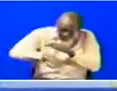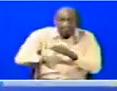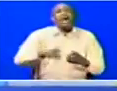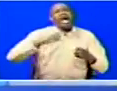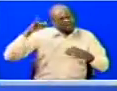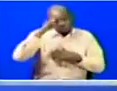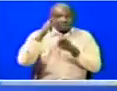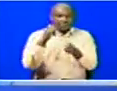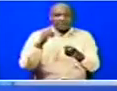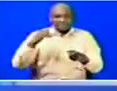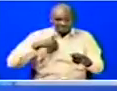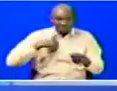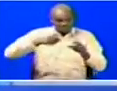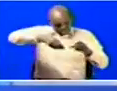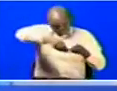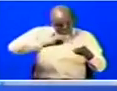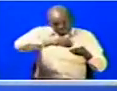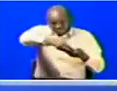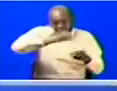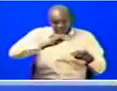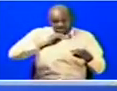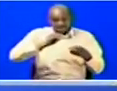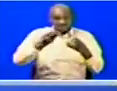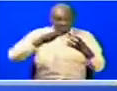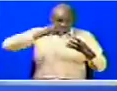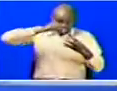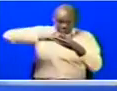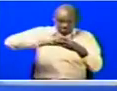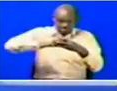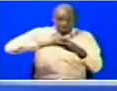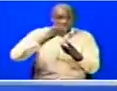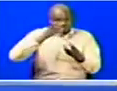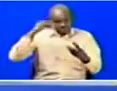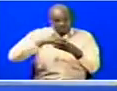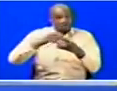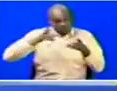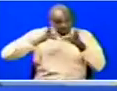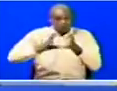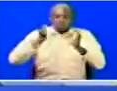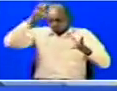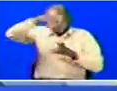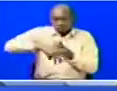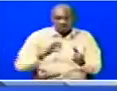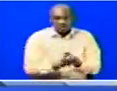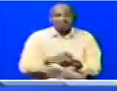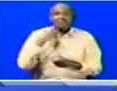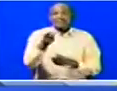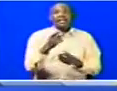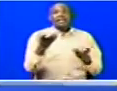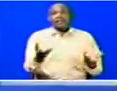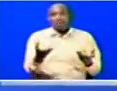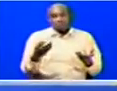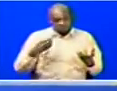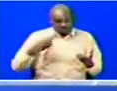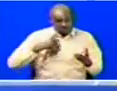ndege. Nikachukua kavunja kapisa size hapo. Kwa kuna ninginia. Kaweka ndani ya boti. Kuweka ndani ya boti pale pale nikamwambia lete makboya